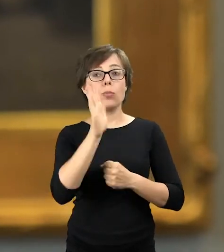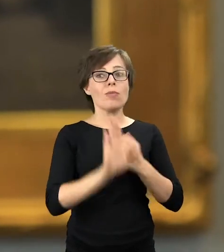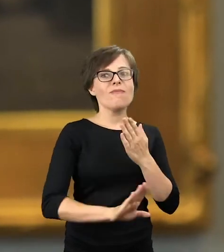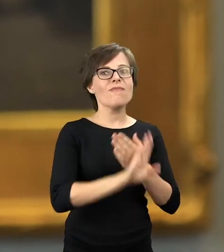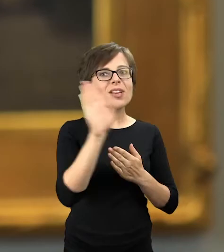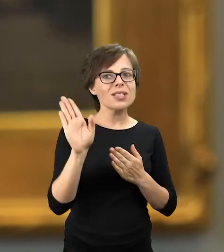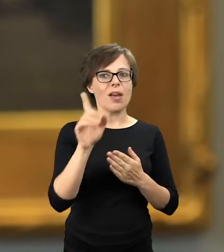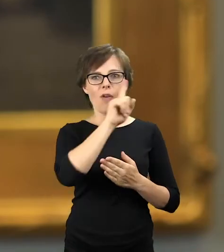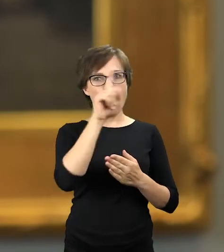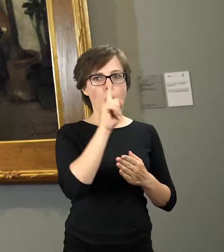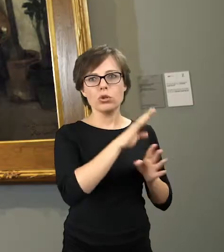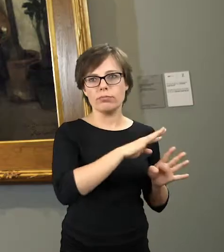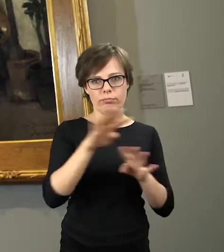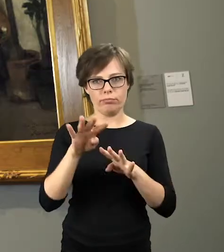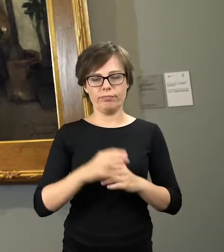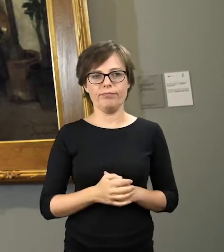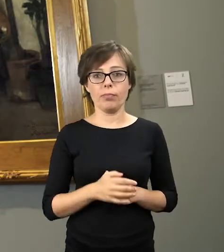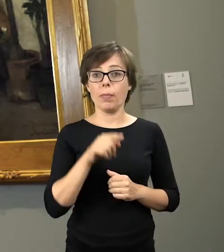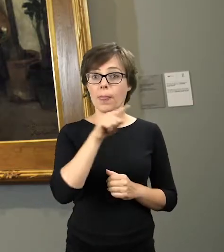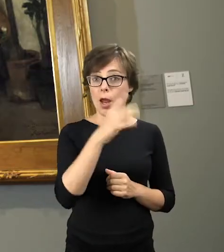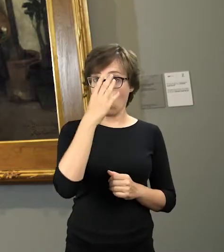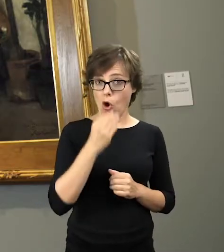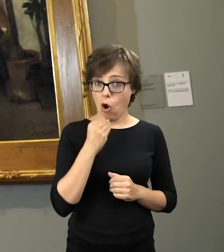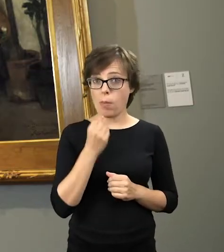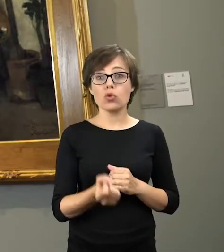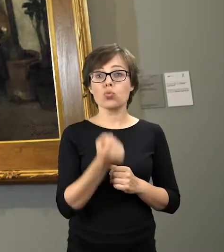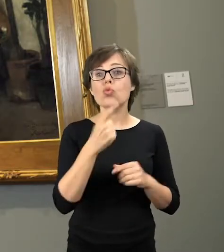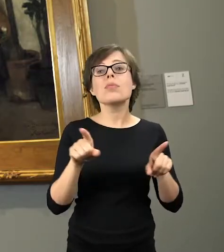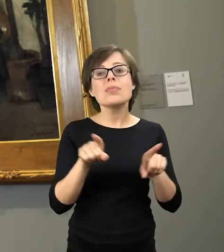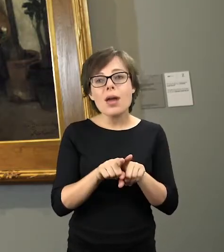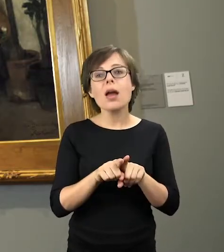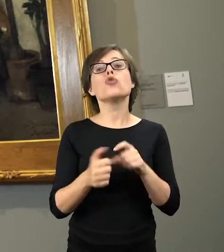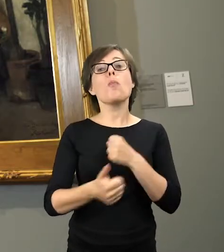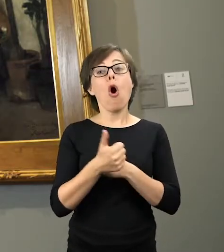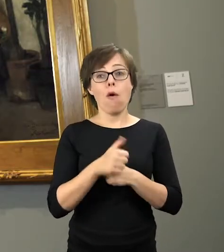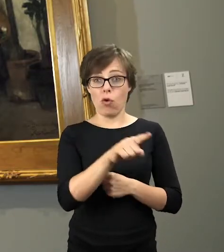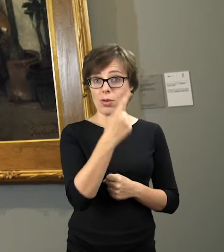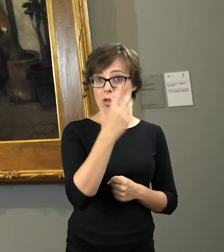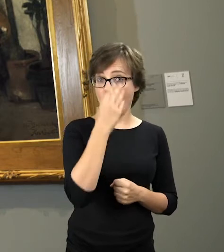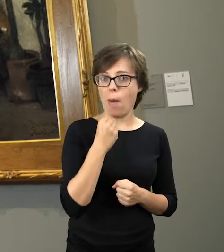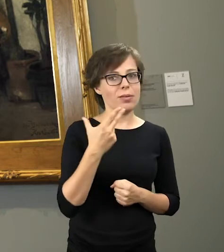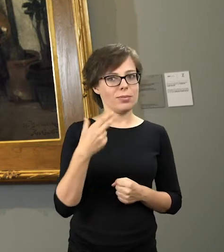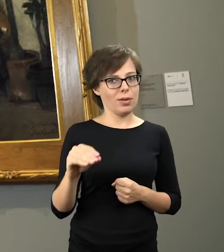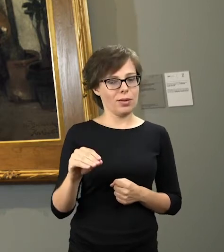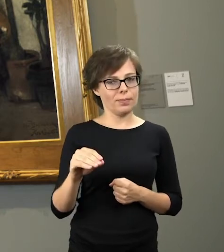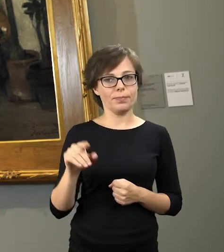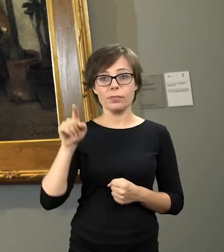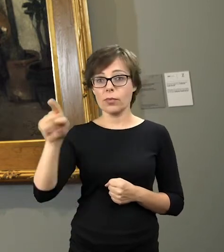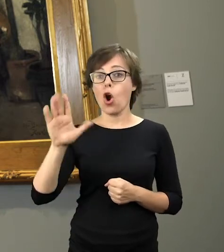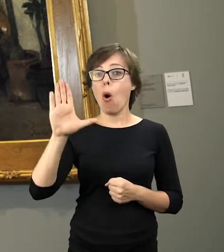wystawach jak najlepiej. Jego wyjątkowość polega również na tym, że nie jest jedyny. Olga Boznańska namalowała